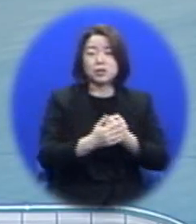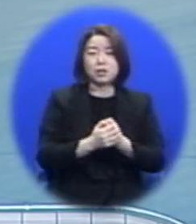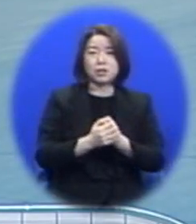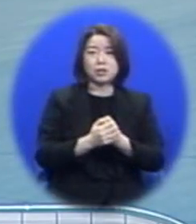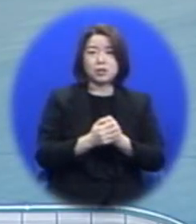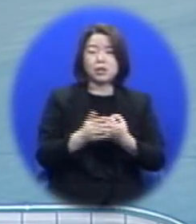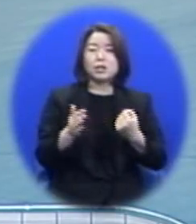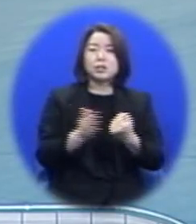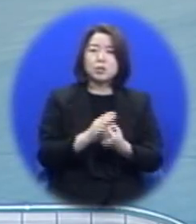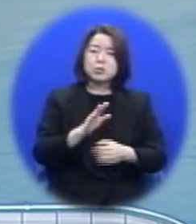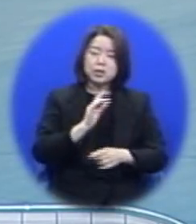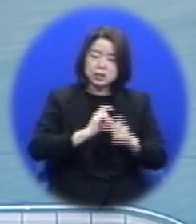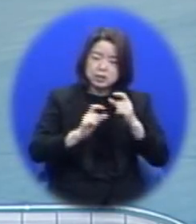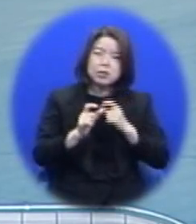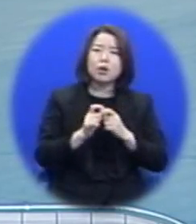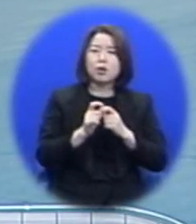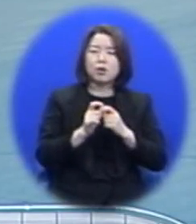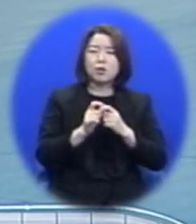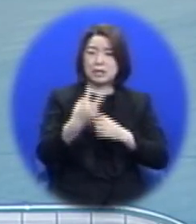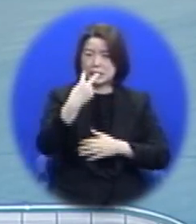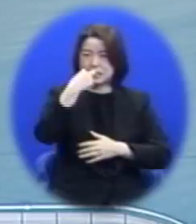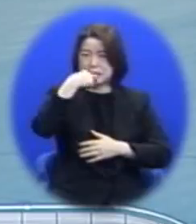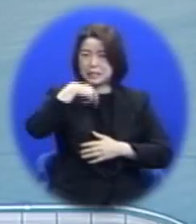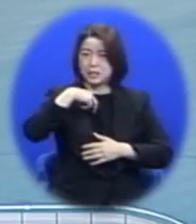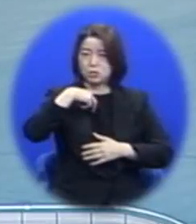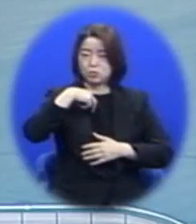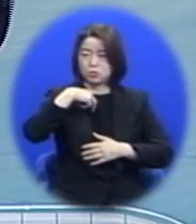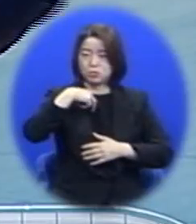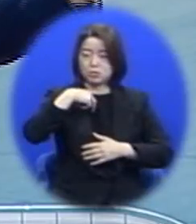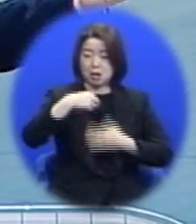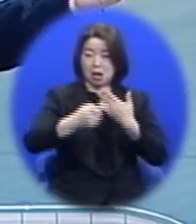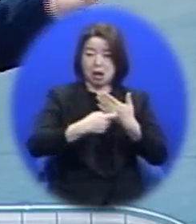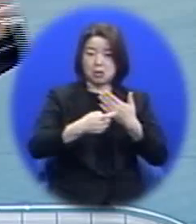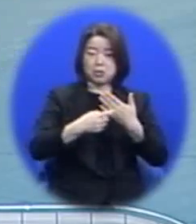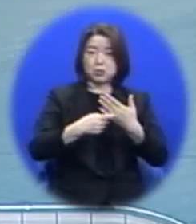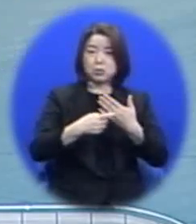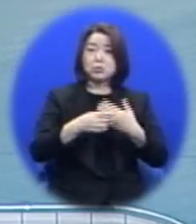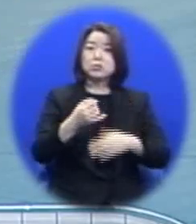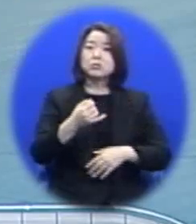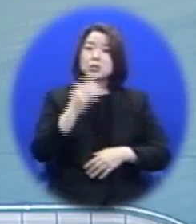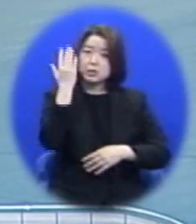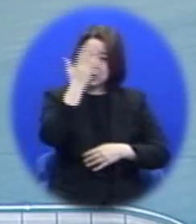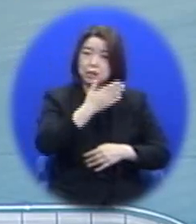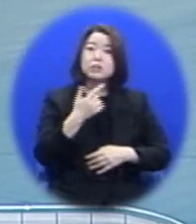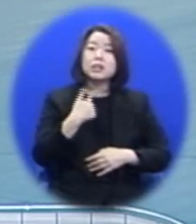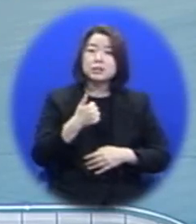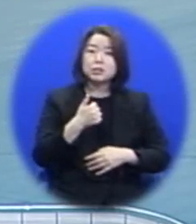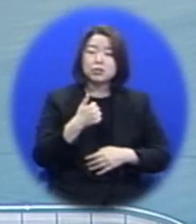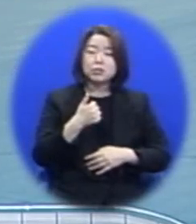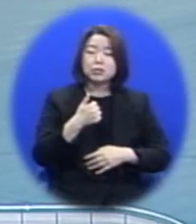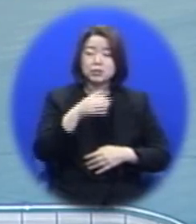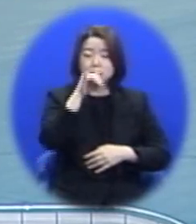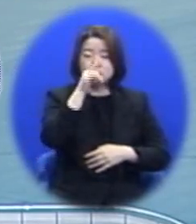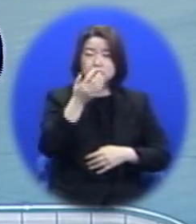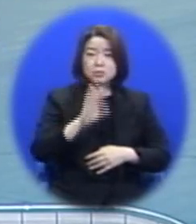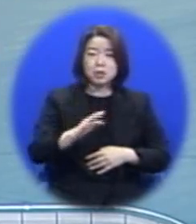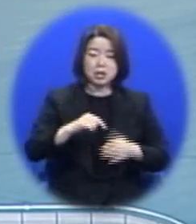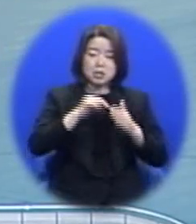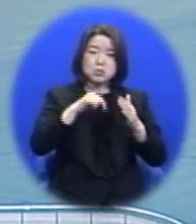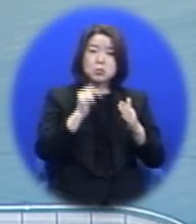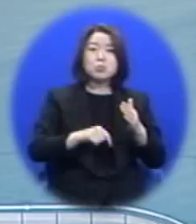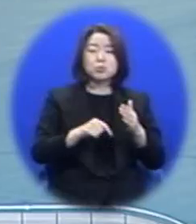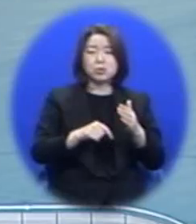점점 더 사람들이 이중적으로 바뀌는 거예요. 겉으로는 그렇게 하는 척하면 속으로는 은밀히 죄짓고 그러니까